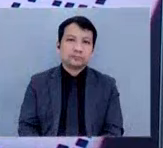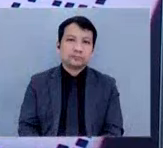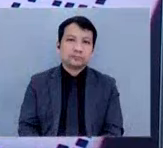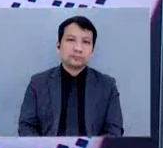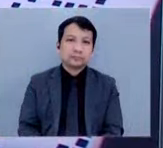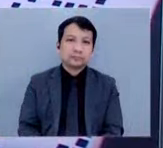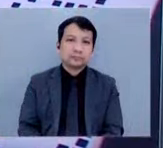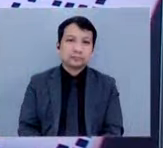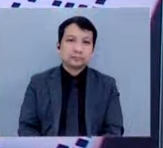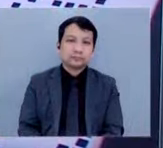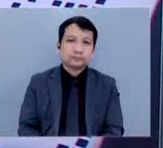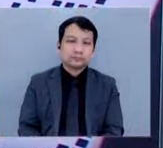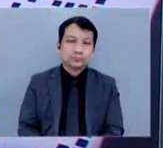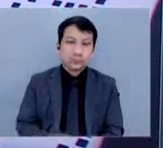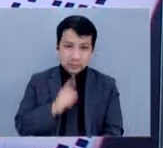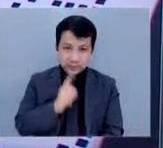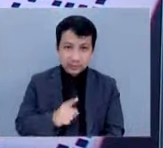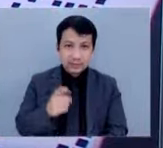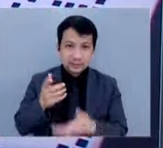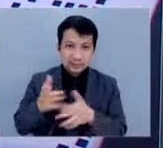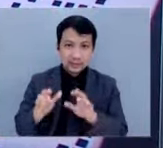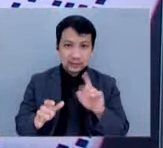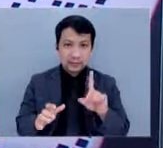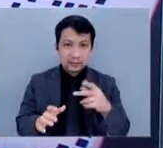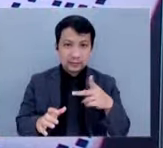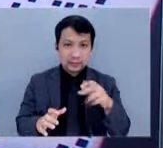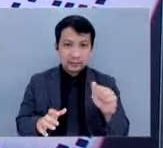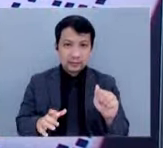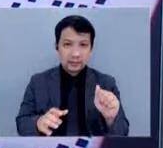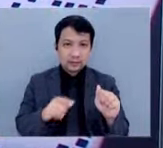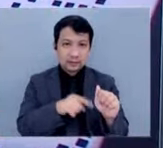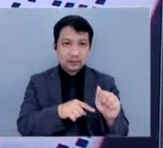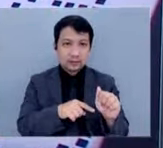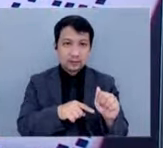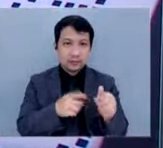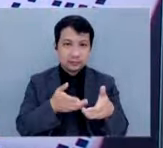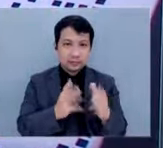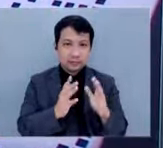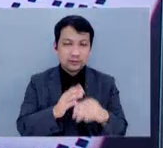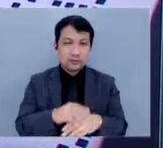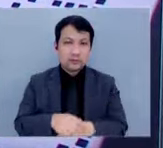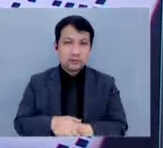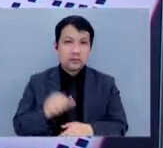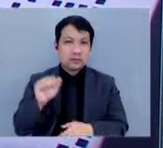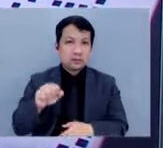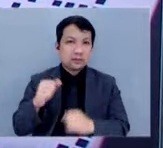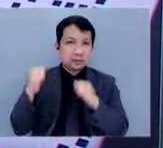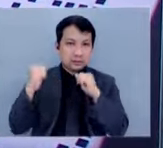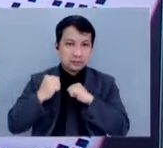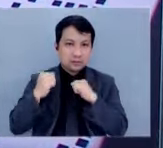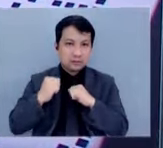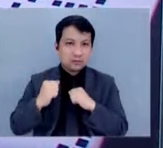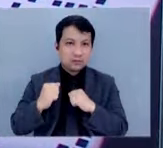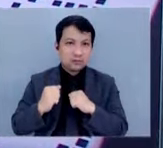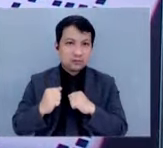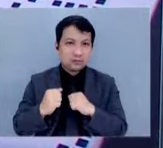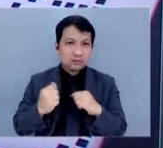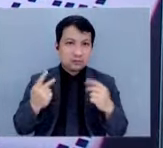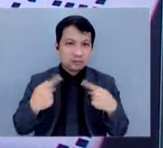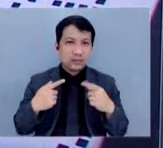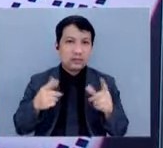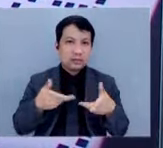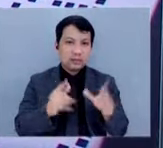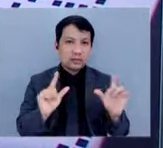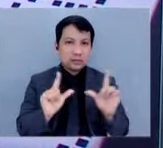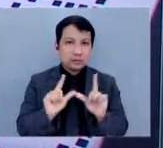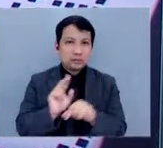So, ibig mo sabihin, pumayag si Lenka na may paggamit yun na lang? Yes, may agreement na sila. Kumbaga, may license na sila to use